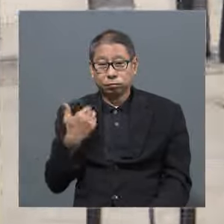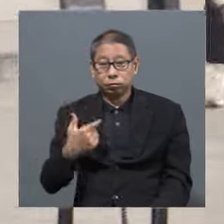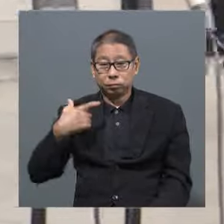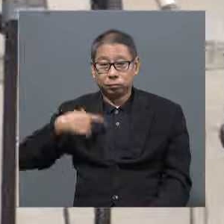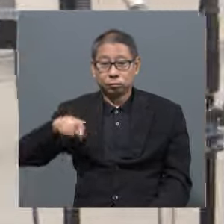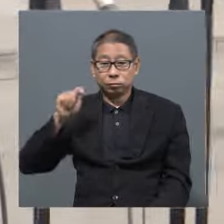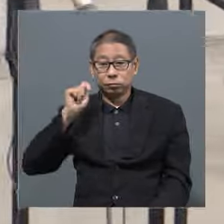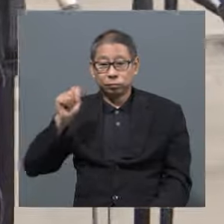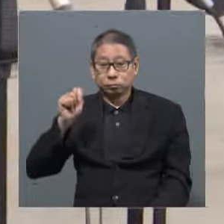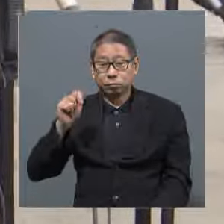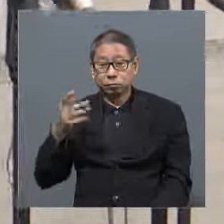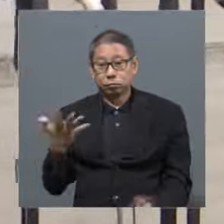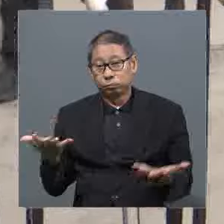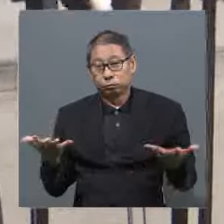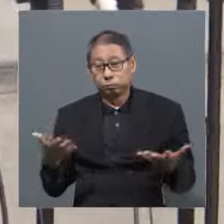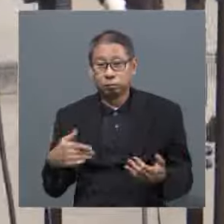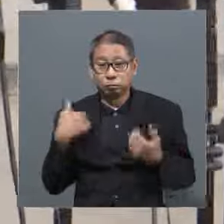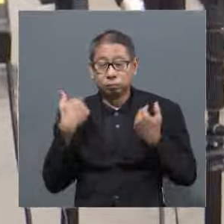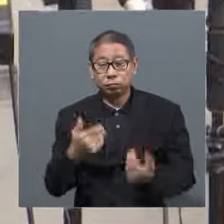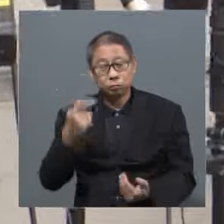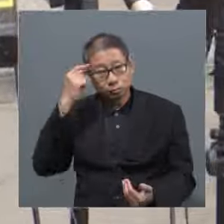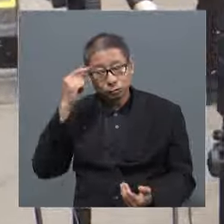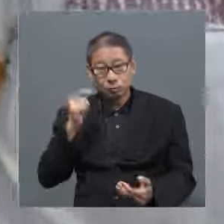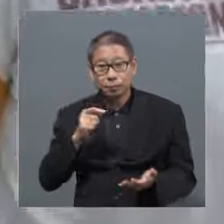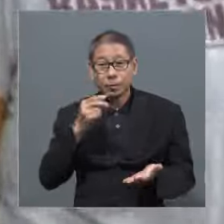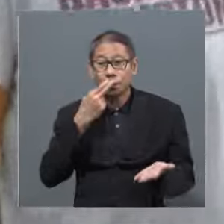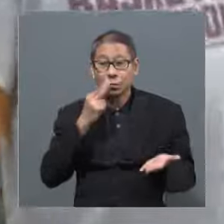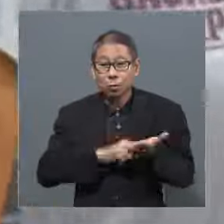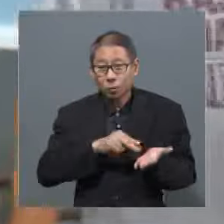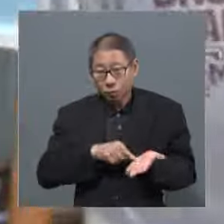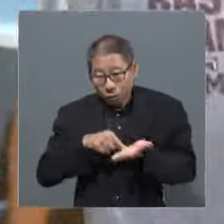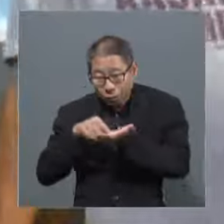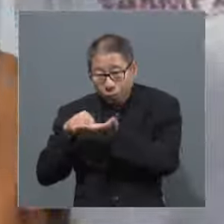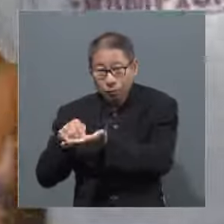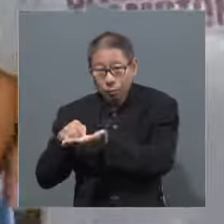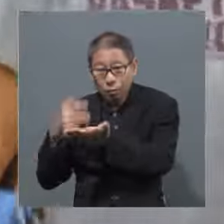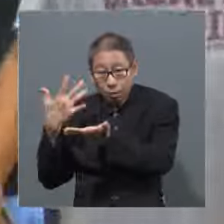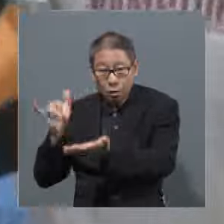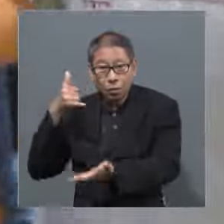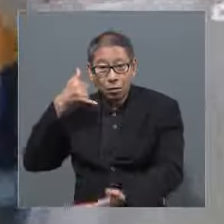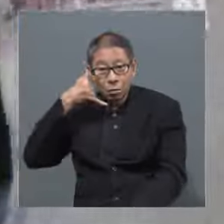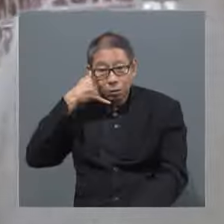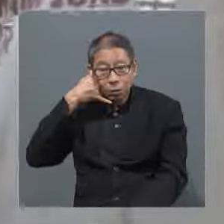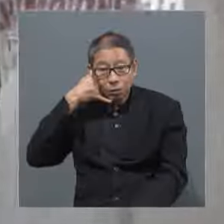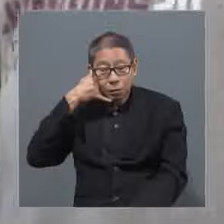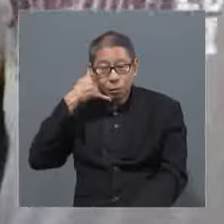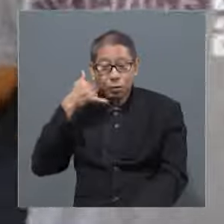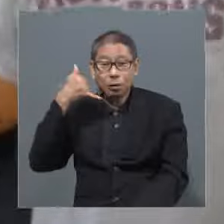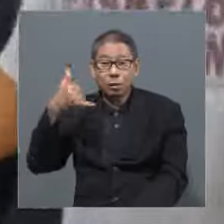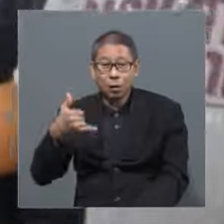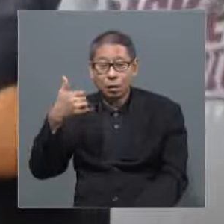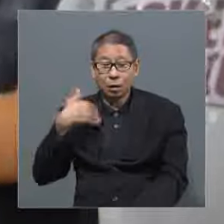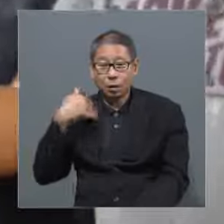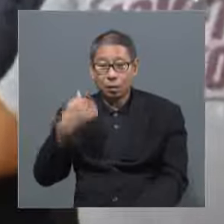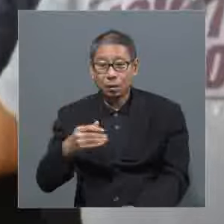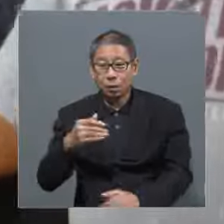นายตั้มพูดจากนั้นครับท่านายตั้มได้เดินทางไปยื่นหนังสือระหว่างนั้นได้โทรศัพท์อ้างว่าจะโทรไปหาพลตำรวจตรี